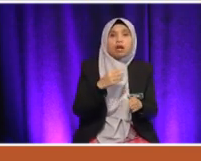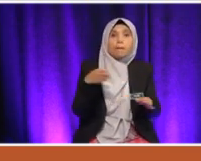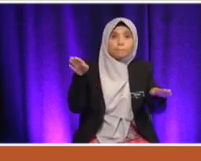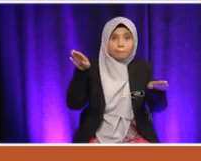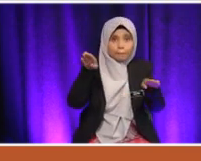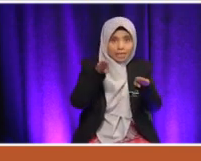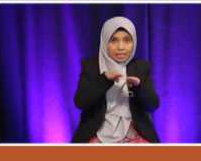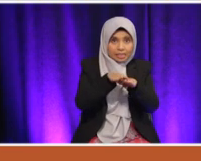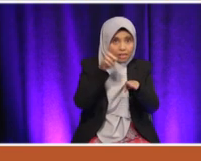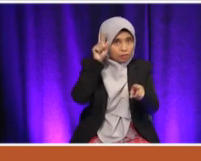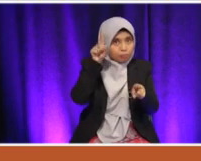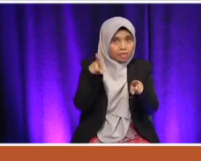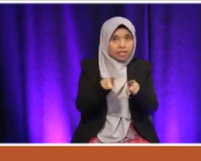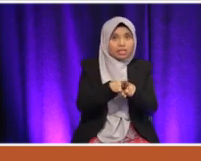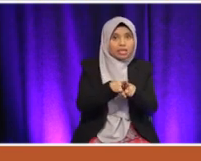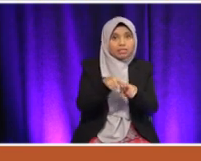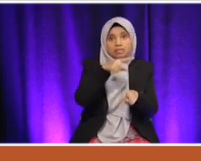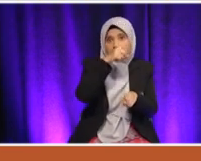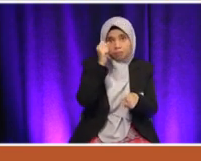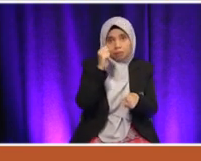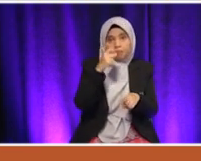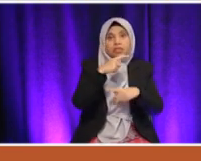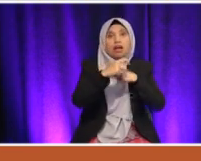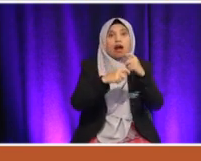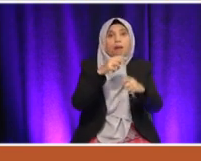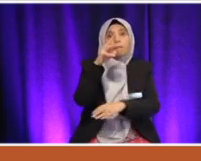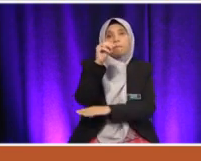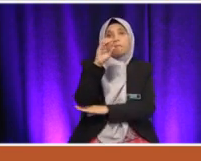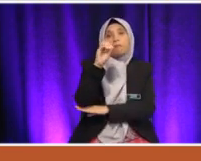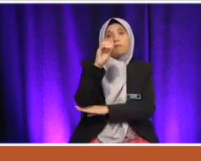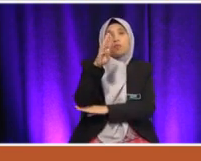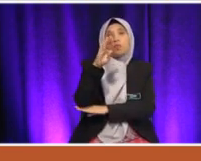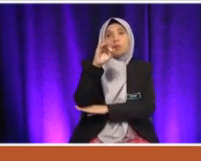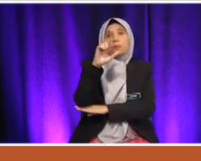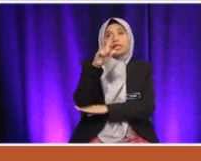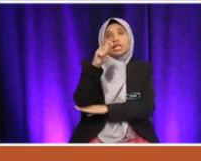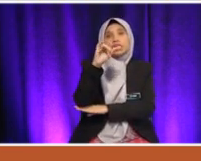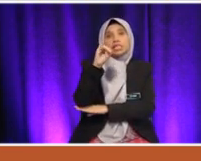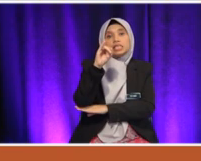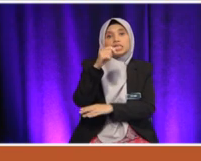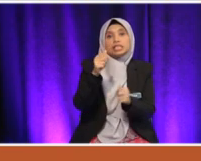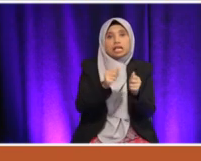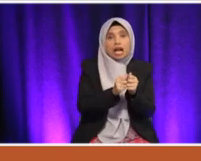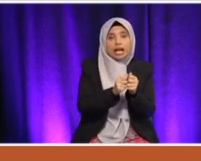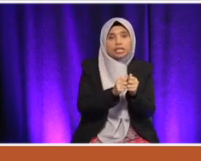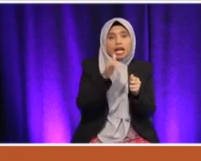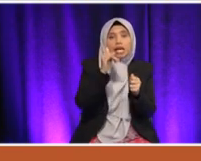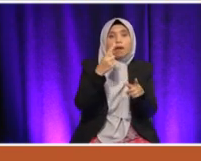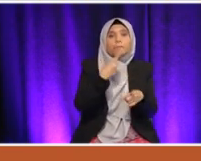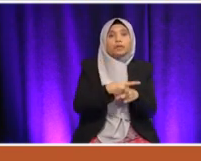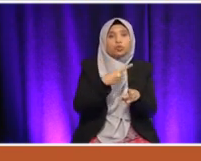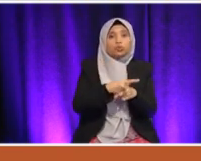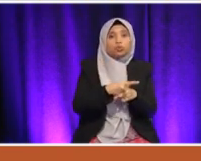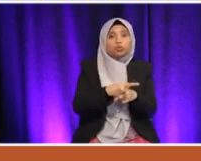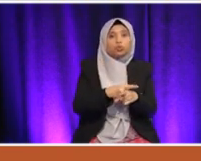emastur yang mempengaruhi tahap mobility dalam kalangan warga emas dengan pernyataan yang betul dengan menuliskan